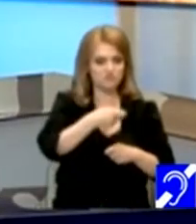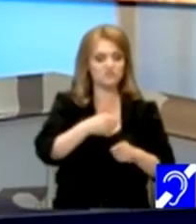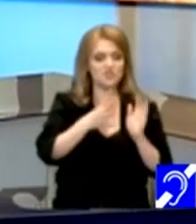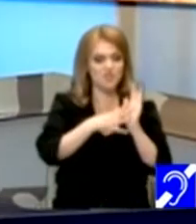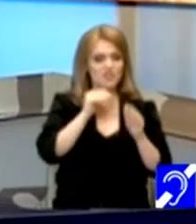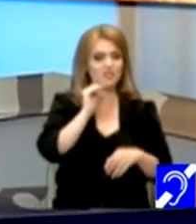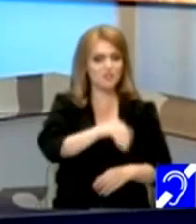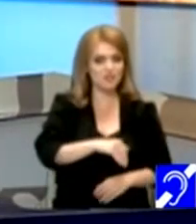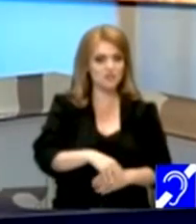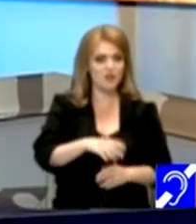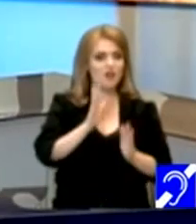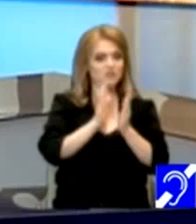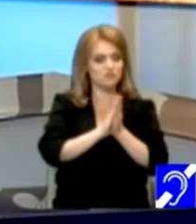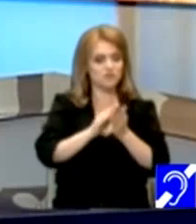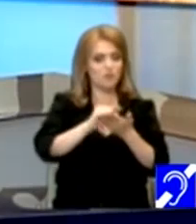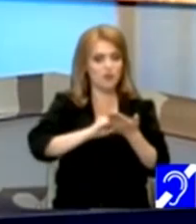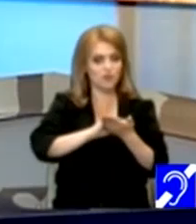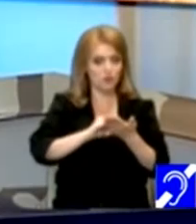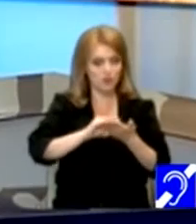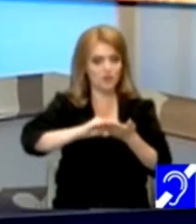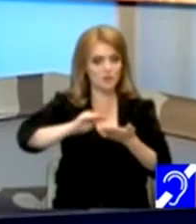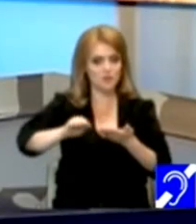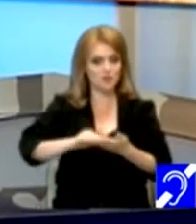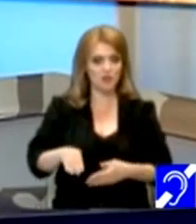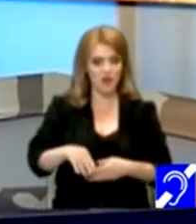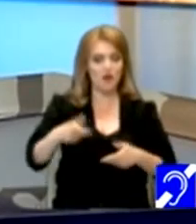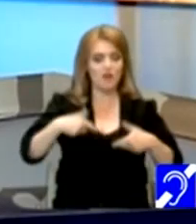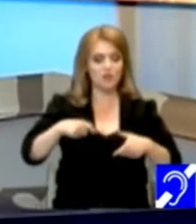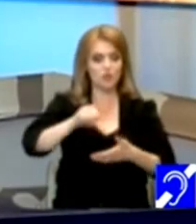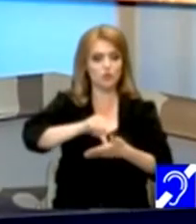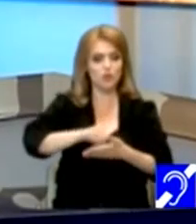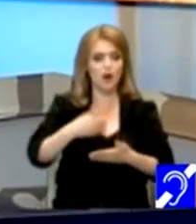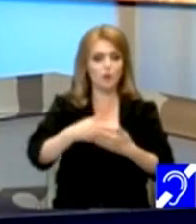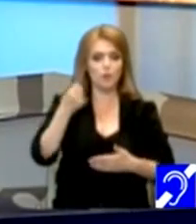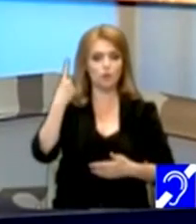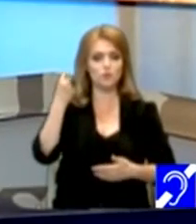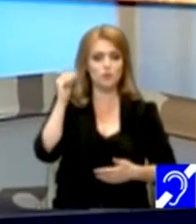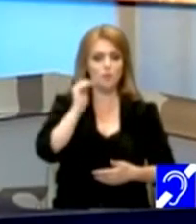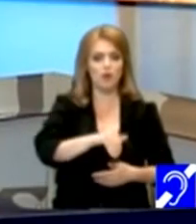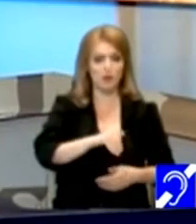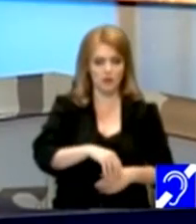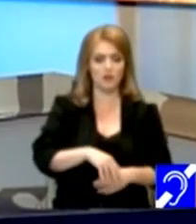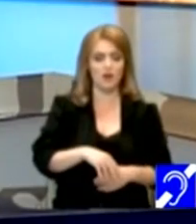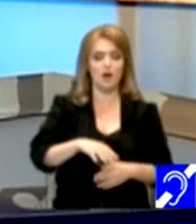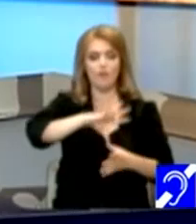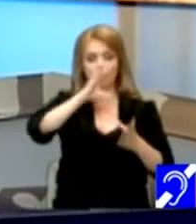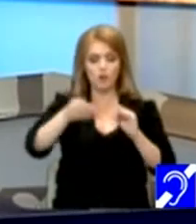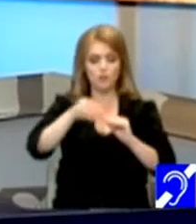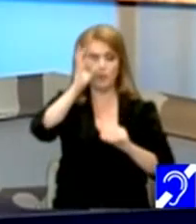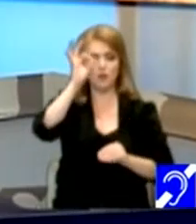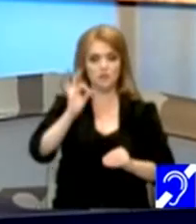de contestații și cer recorectarea tezelor. La examene au participat aproape 11.000 de elevi, iar rata de promovare a